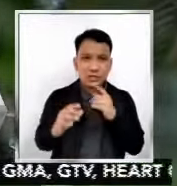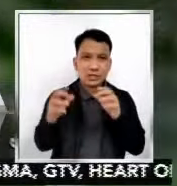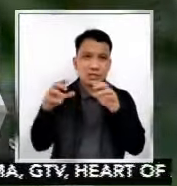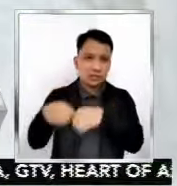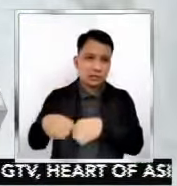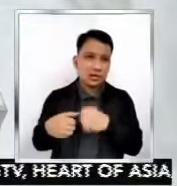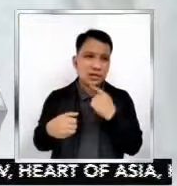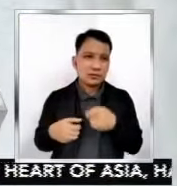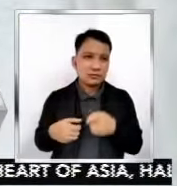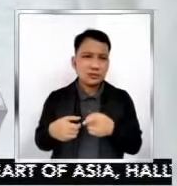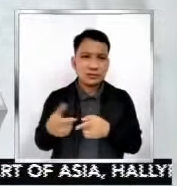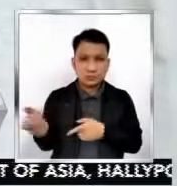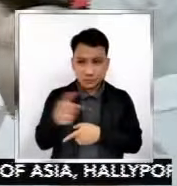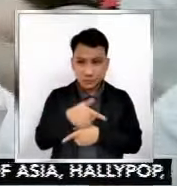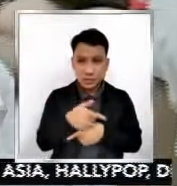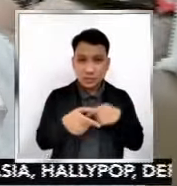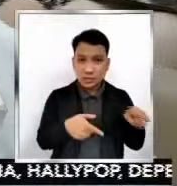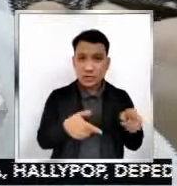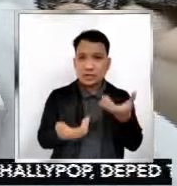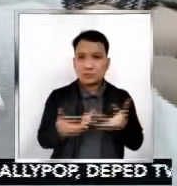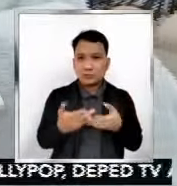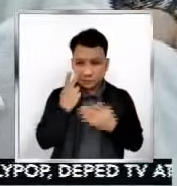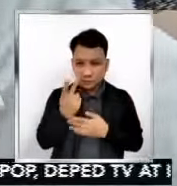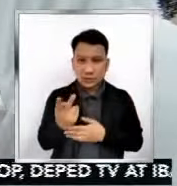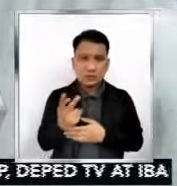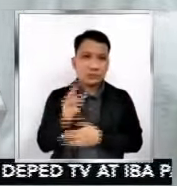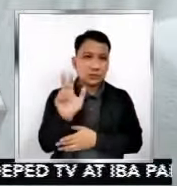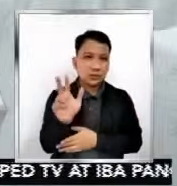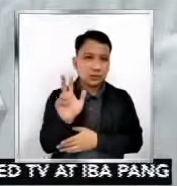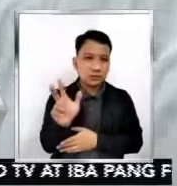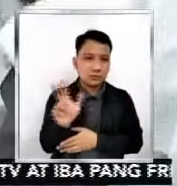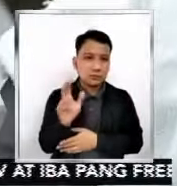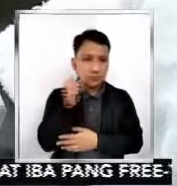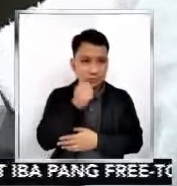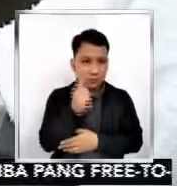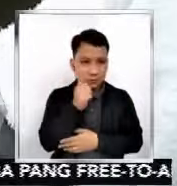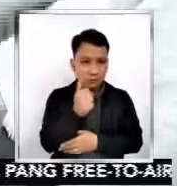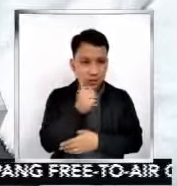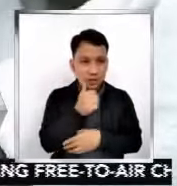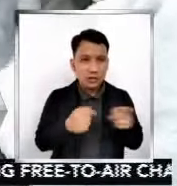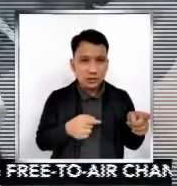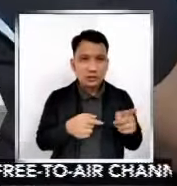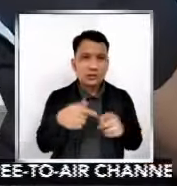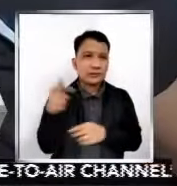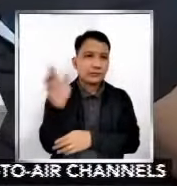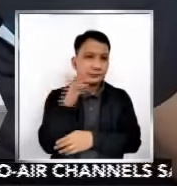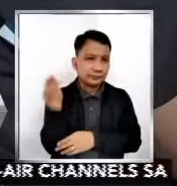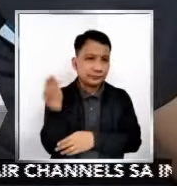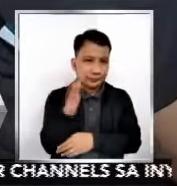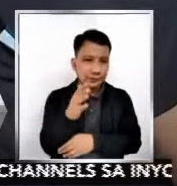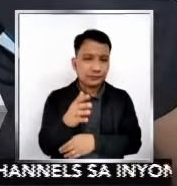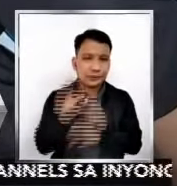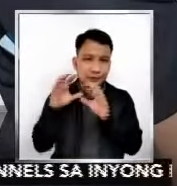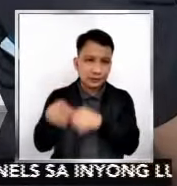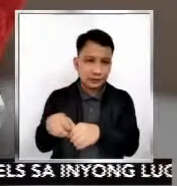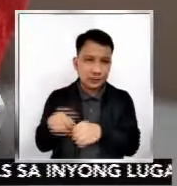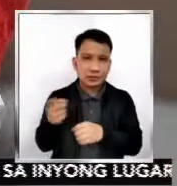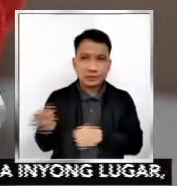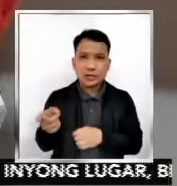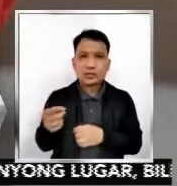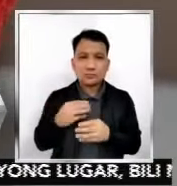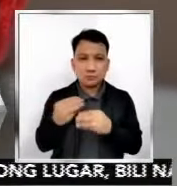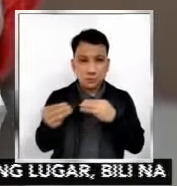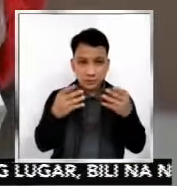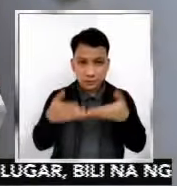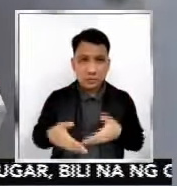loob. Inabutan ng 30 babae na pinapain umano sa prostitusyon. Arestado ang sinasabing manager at 10 customer na inabutan